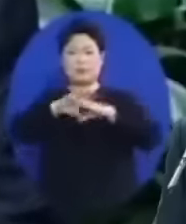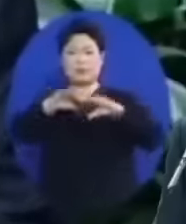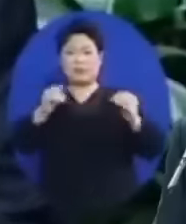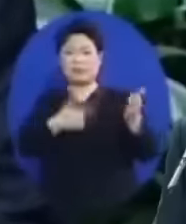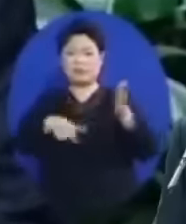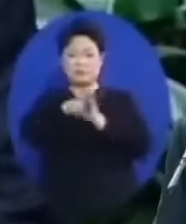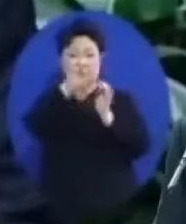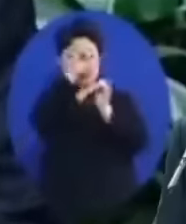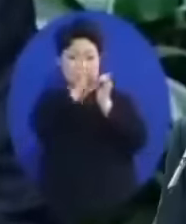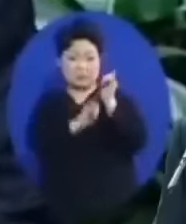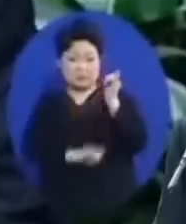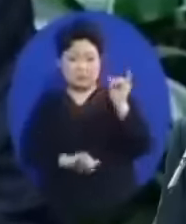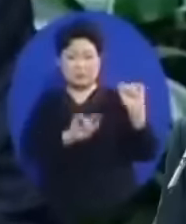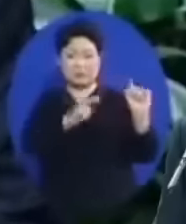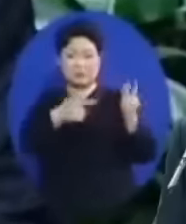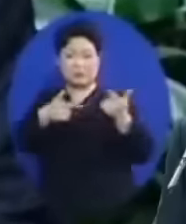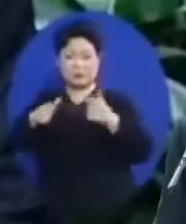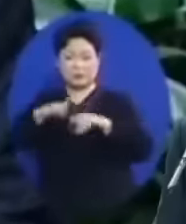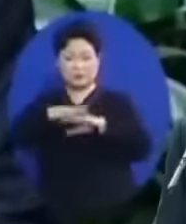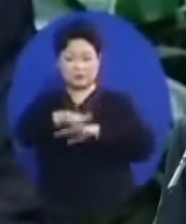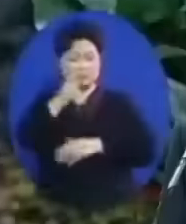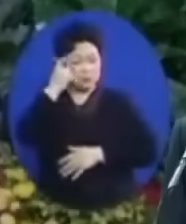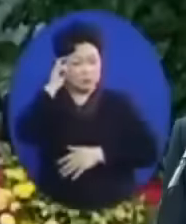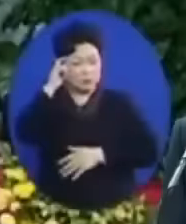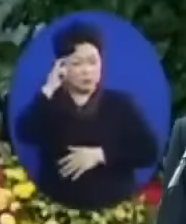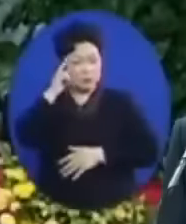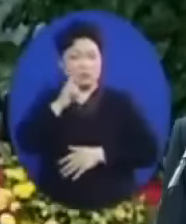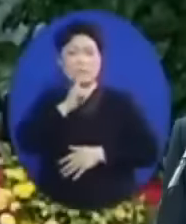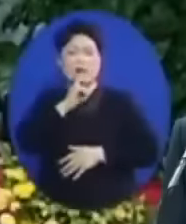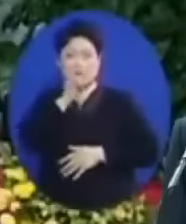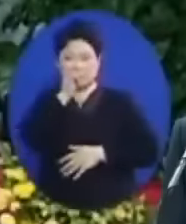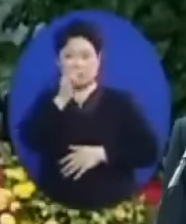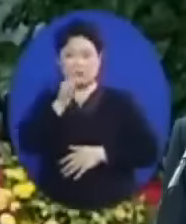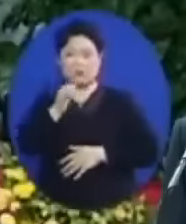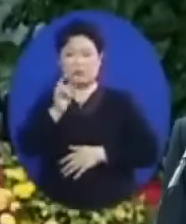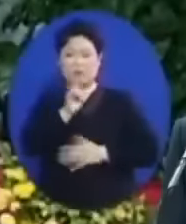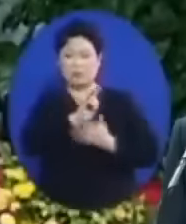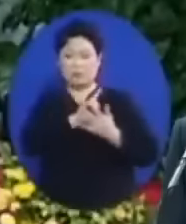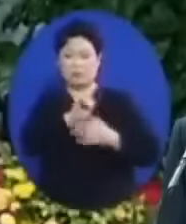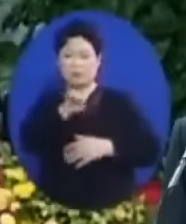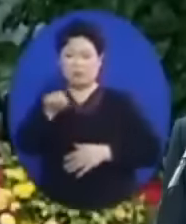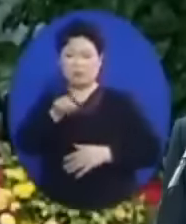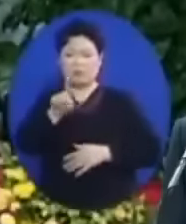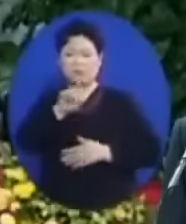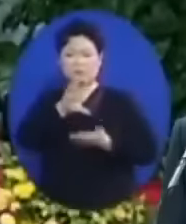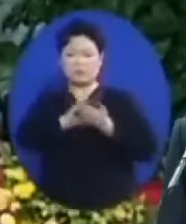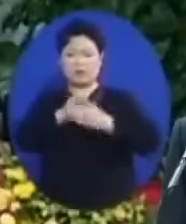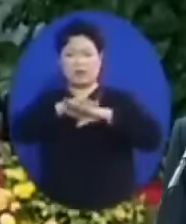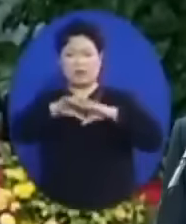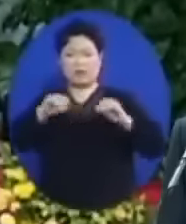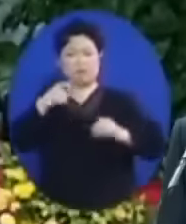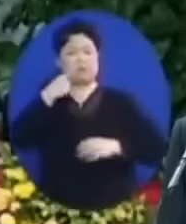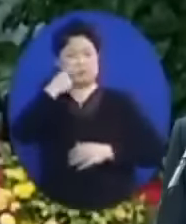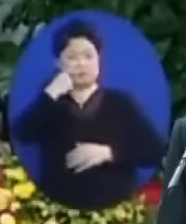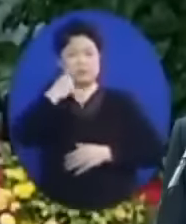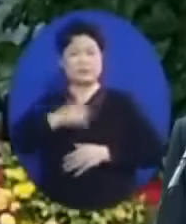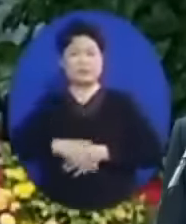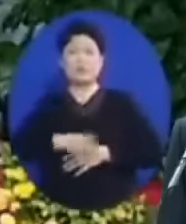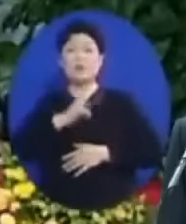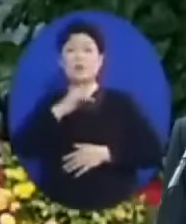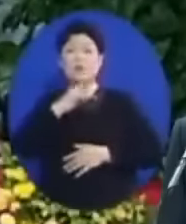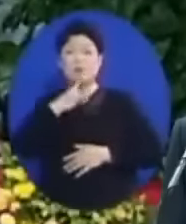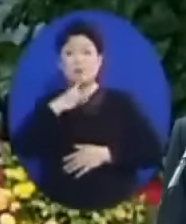위하여 역사적으로 여러 가지 주의 주장을 해오고 있으나 그 어느 것 하나도 완전히 문제 해결을 하지 못하고 있습니다.